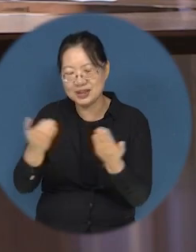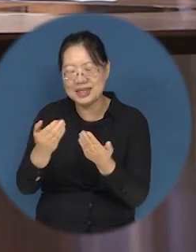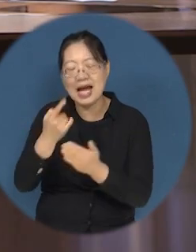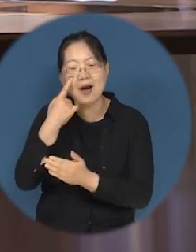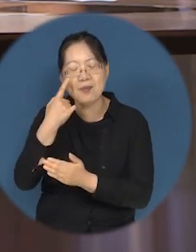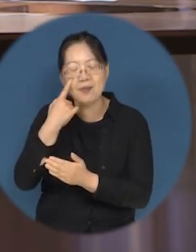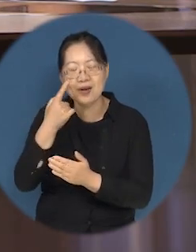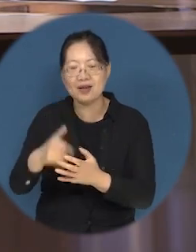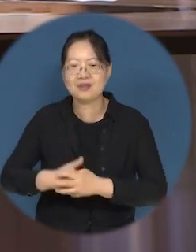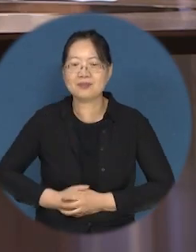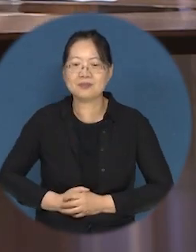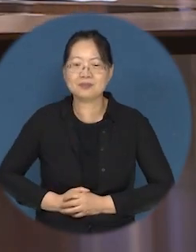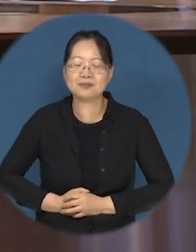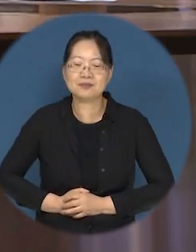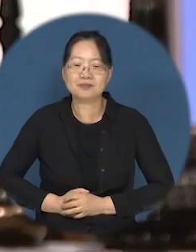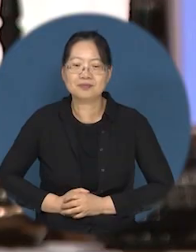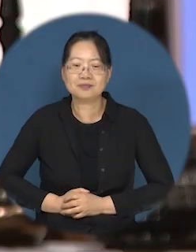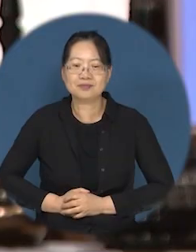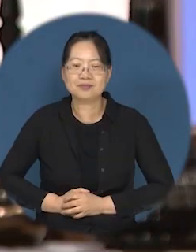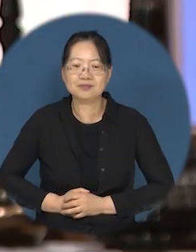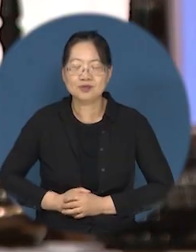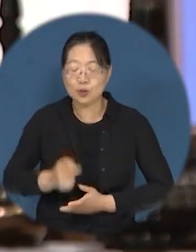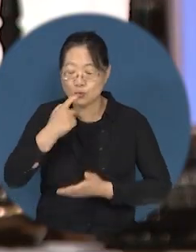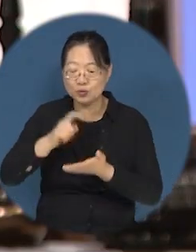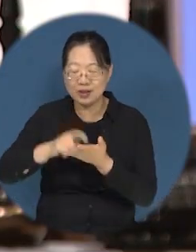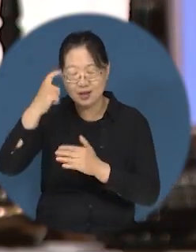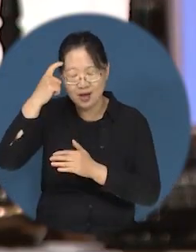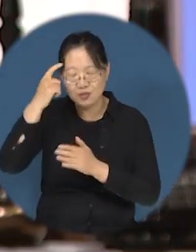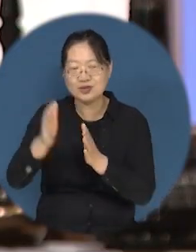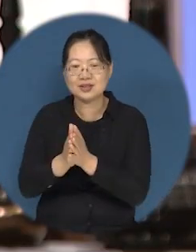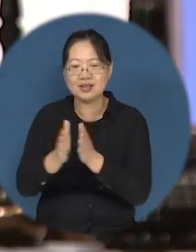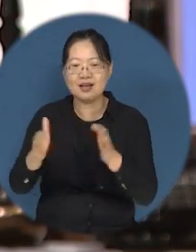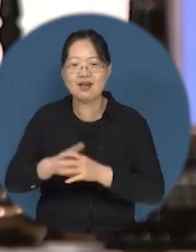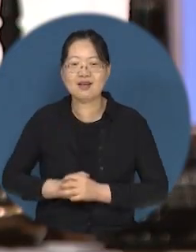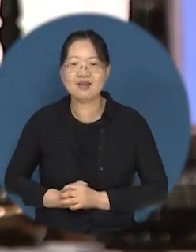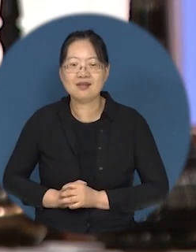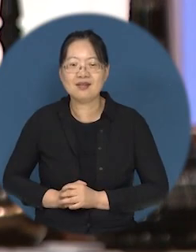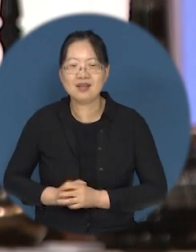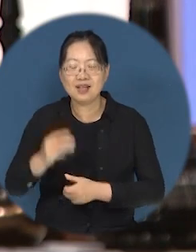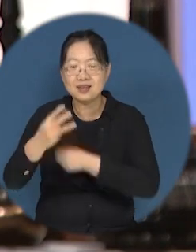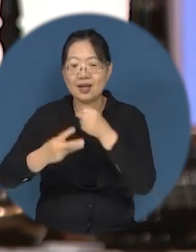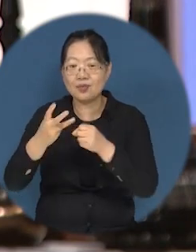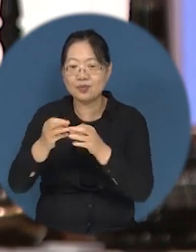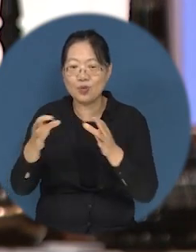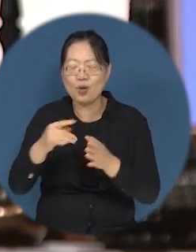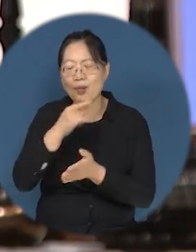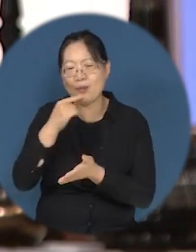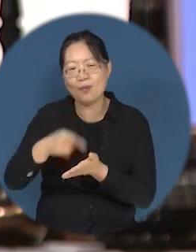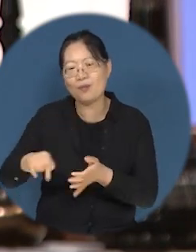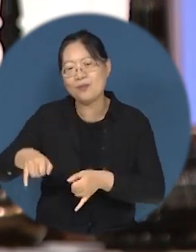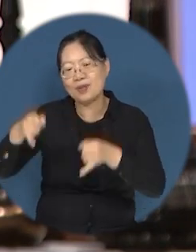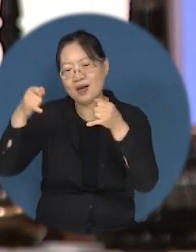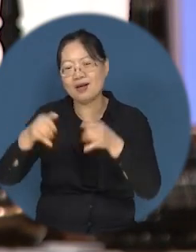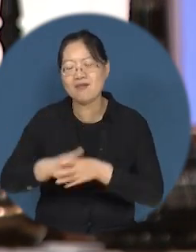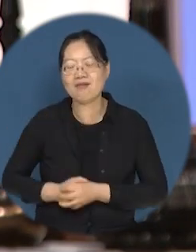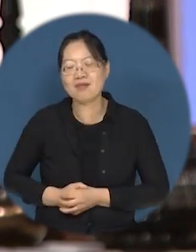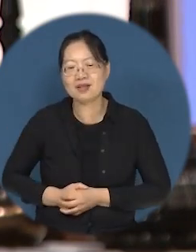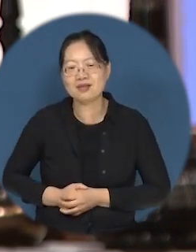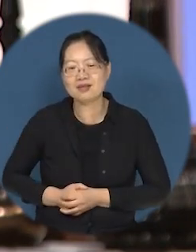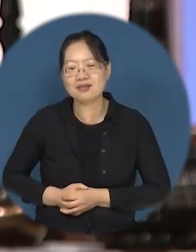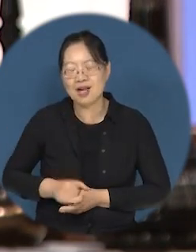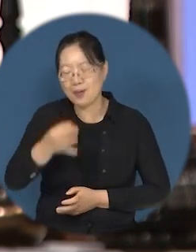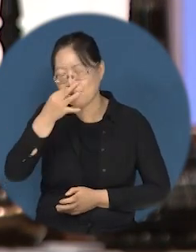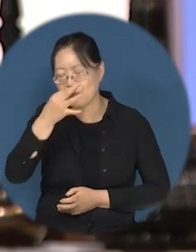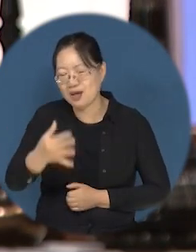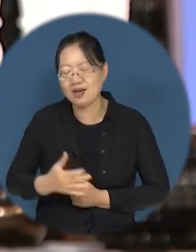한번 해보면 네. 어떻겠냐. 네. 그래서 한번 처음에 굉장히 쉽게 생각하고 시작했어요. 근데 3년 동안 적자 봤습니다. 그랬겠죠. 네,